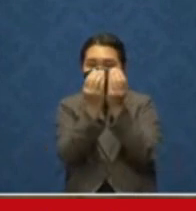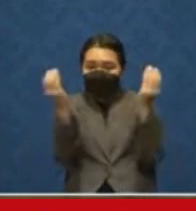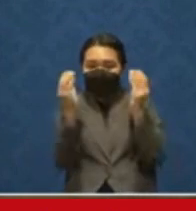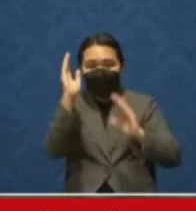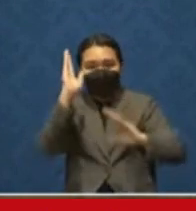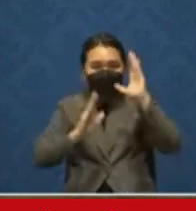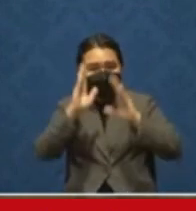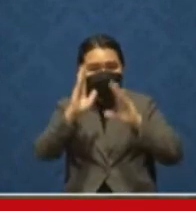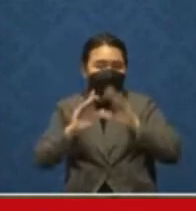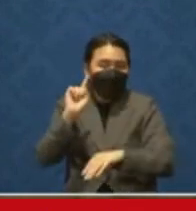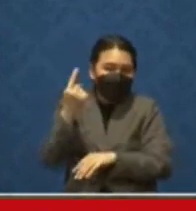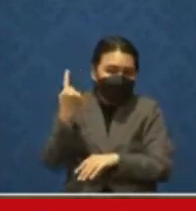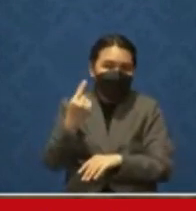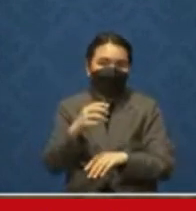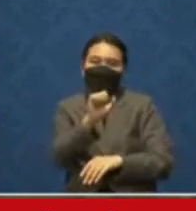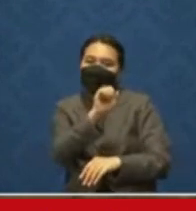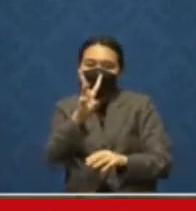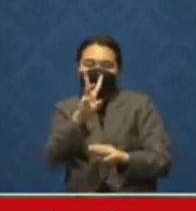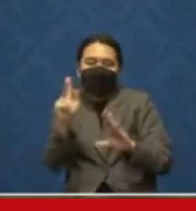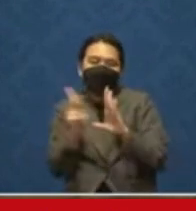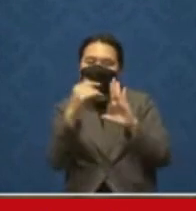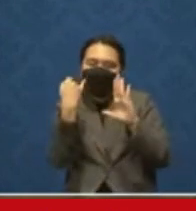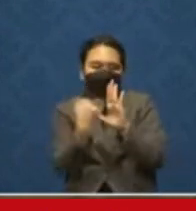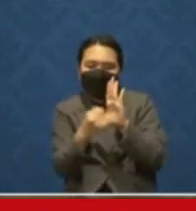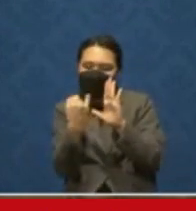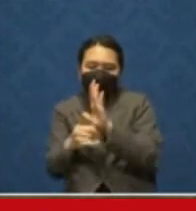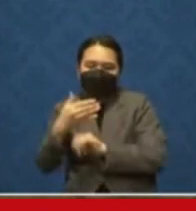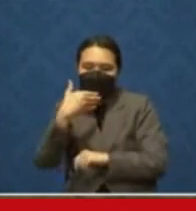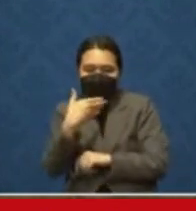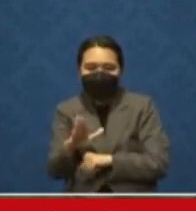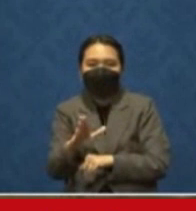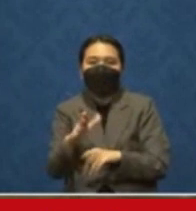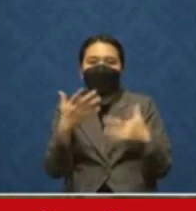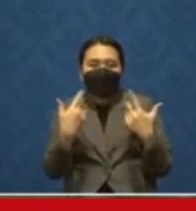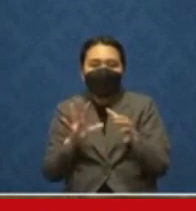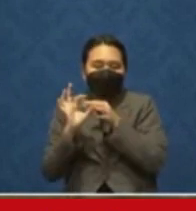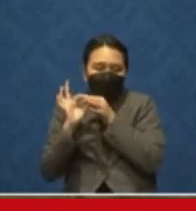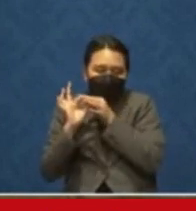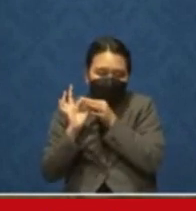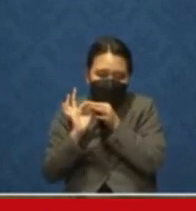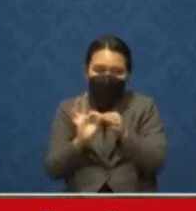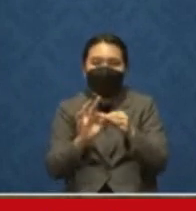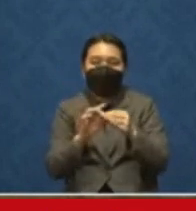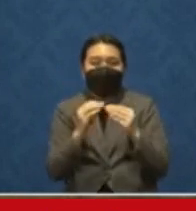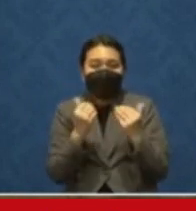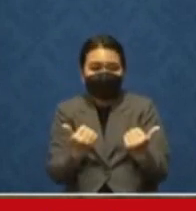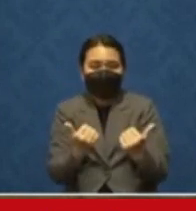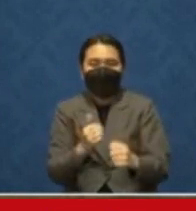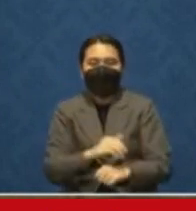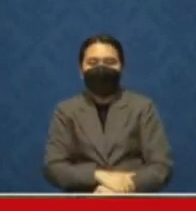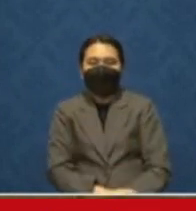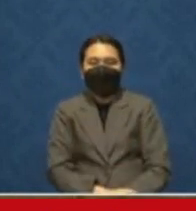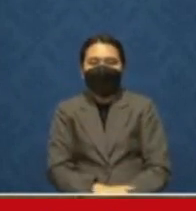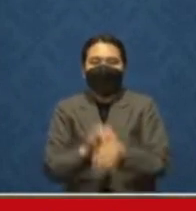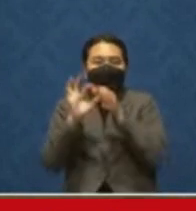โกหกมาเรื่อยก็ย่นยัตเกิดย่นย่อเข้ามาก็มาเขียนและธรรมนูญมาตั้งสวกับทุกอย่าง